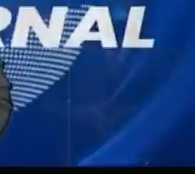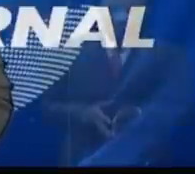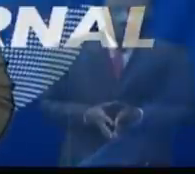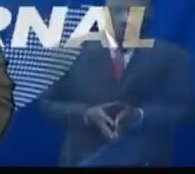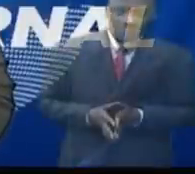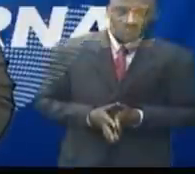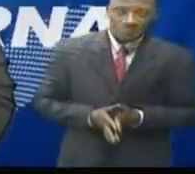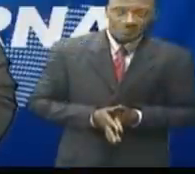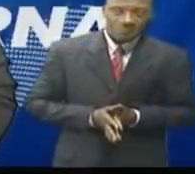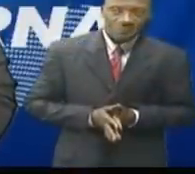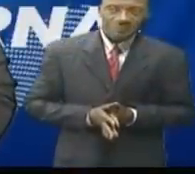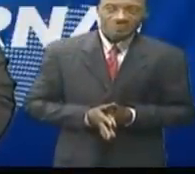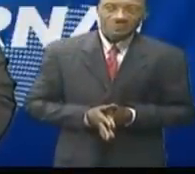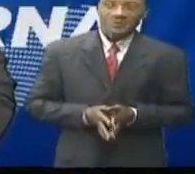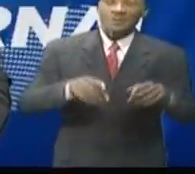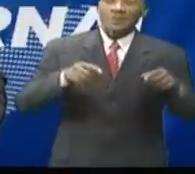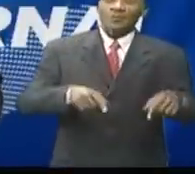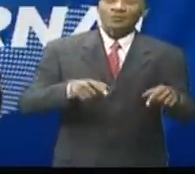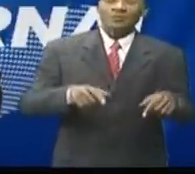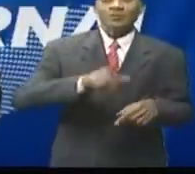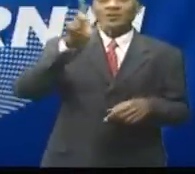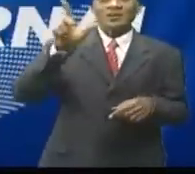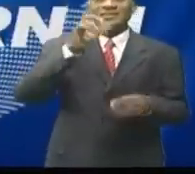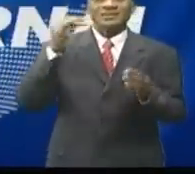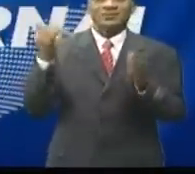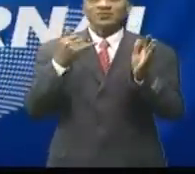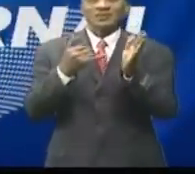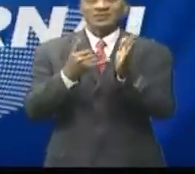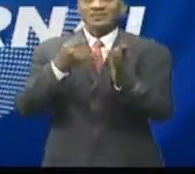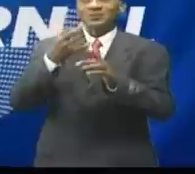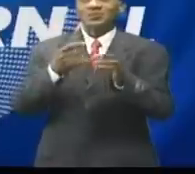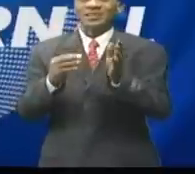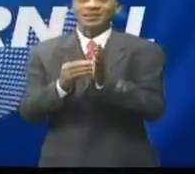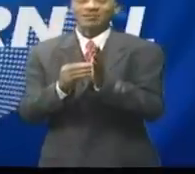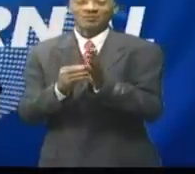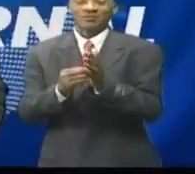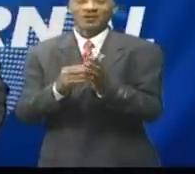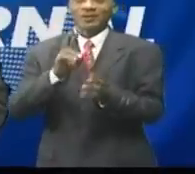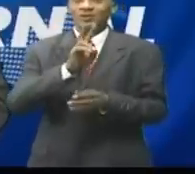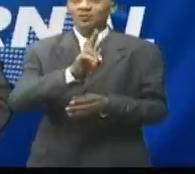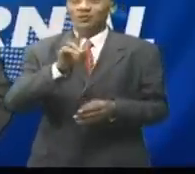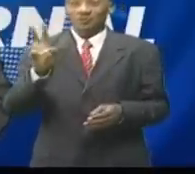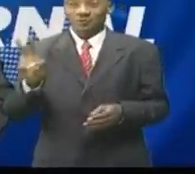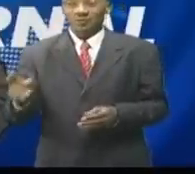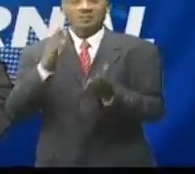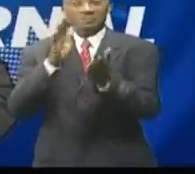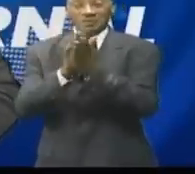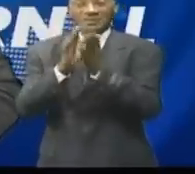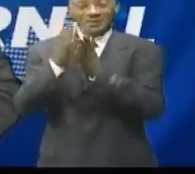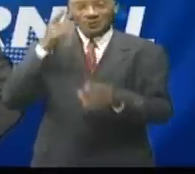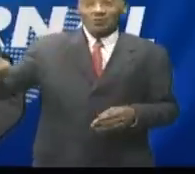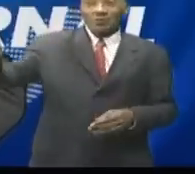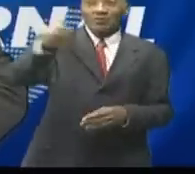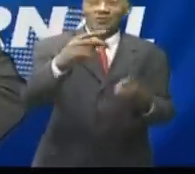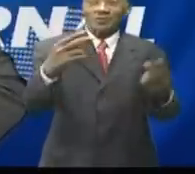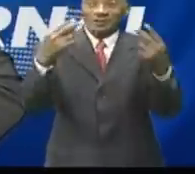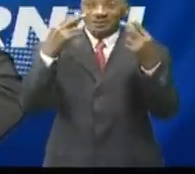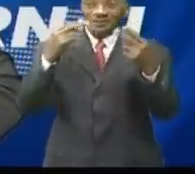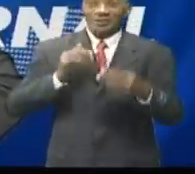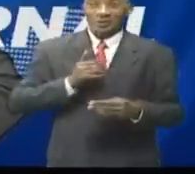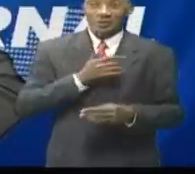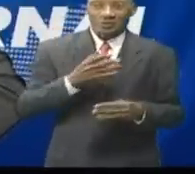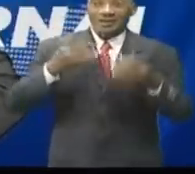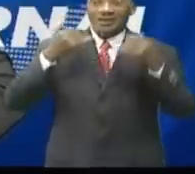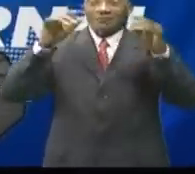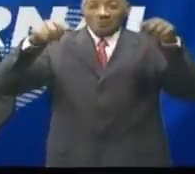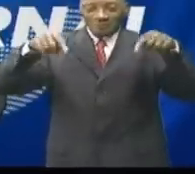Nous sommes lundi 26 septembre 2022. Merci d'être avec nous pour ce nouveau journal de la mi-journée sur la télévision nationale congolaise. Bienvenue